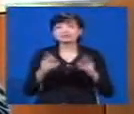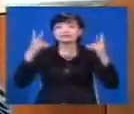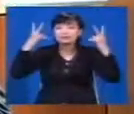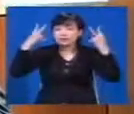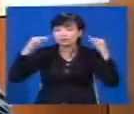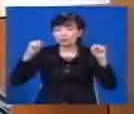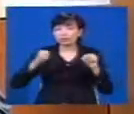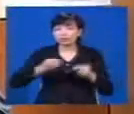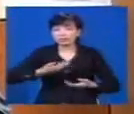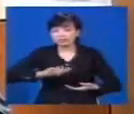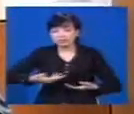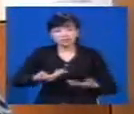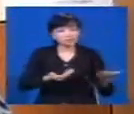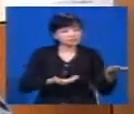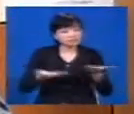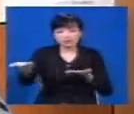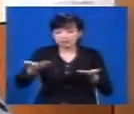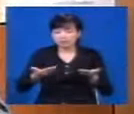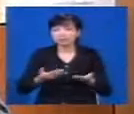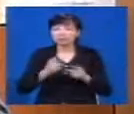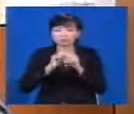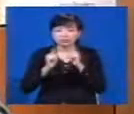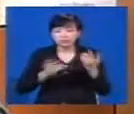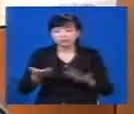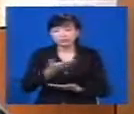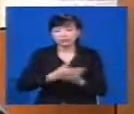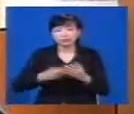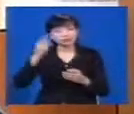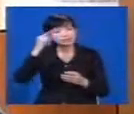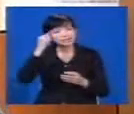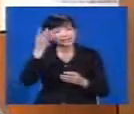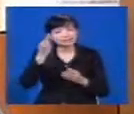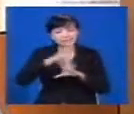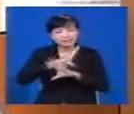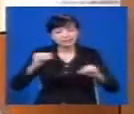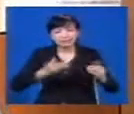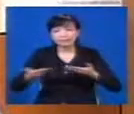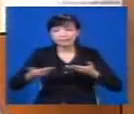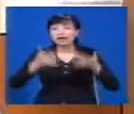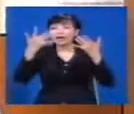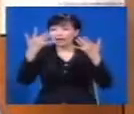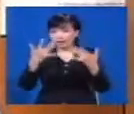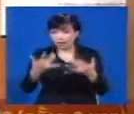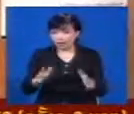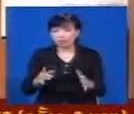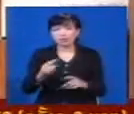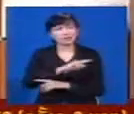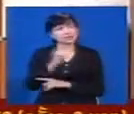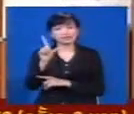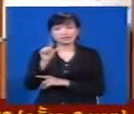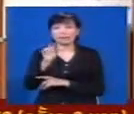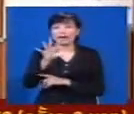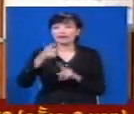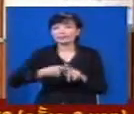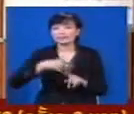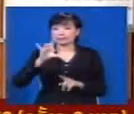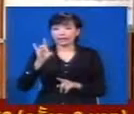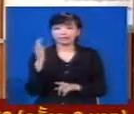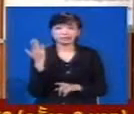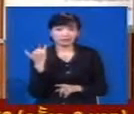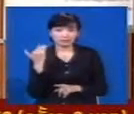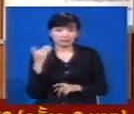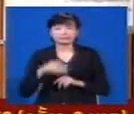นตรีได้เชิญบุคคลต่างๆมา ร่วมหารือแลกเปลี่ยนความเห็นแล้วก็นัดแรกเมื่อวันที่25สิงหาคมนะ